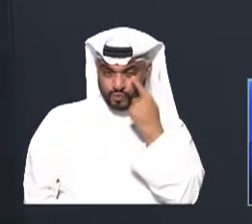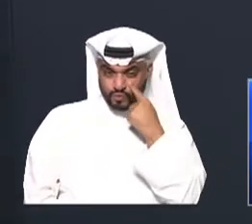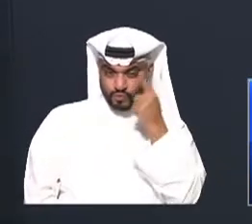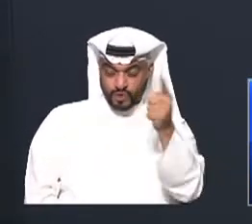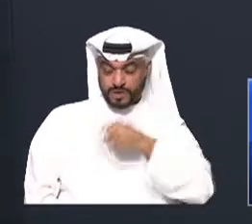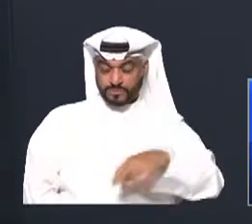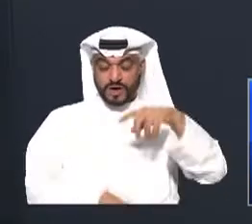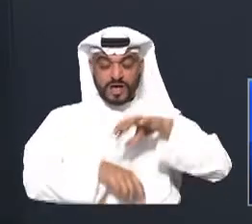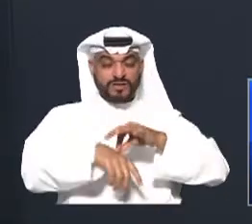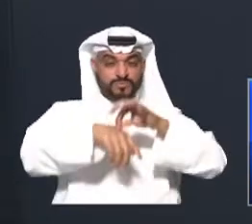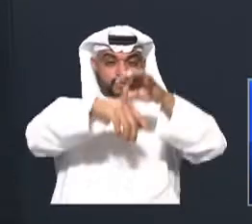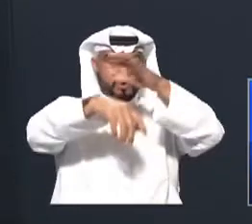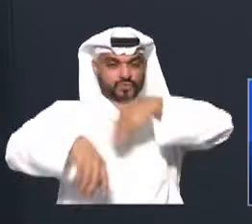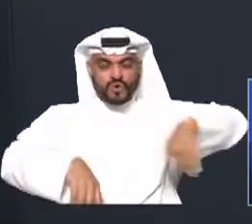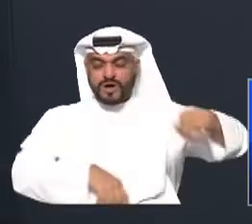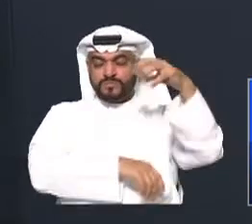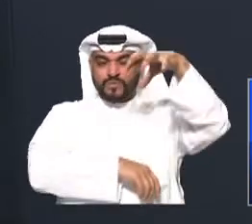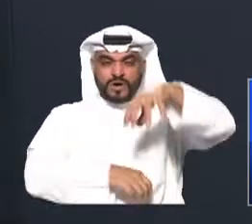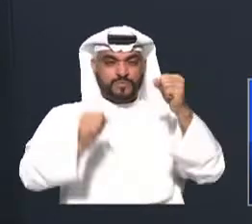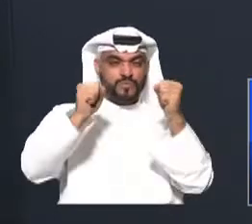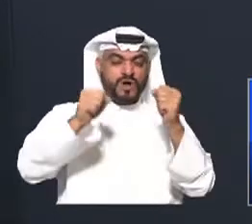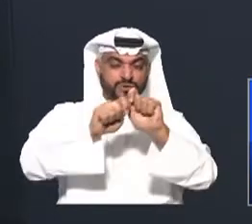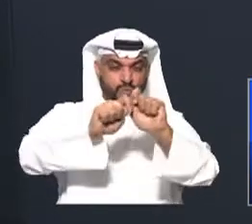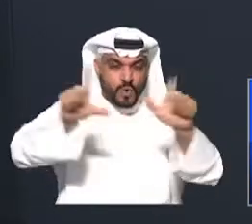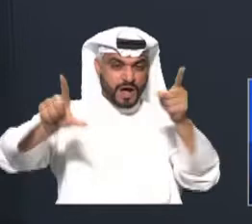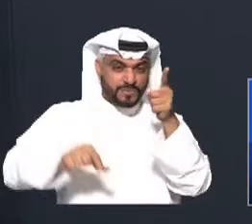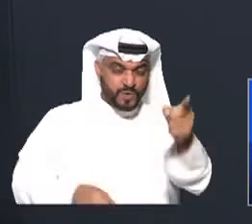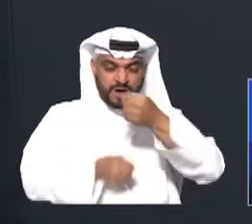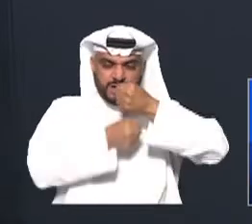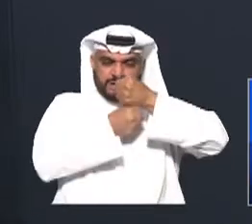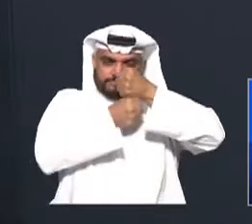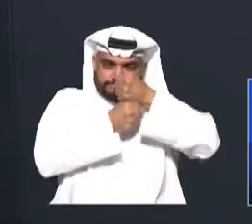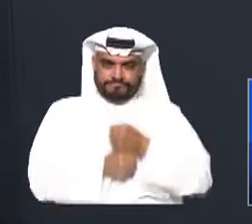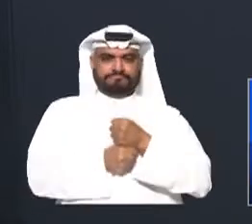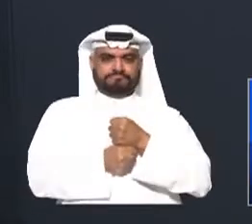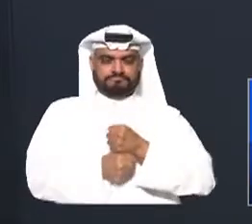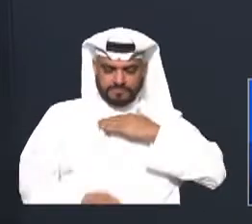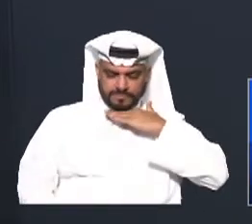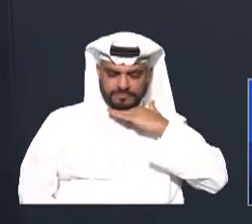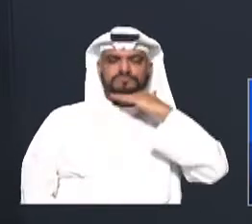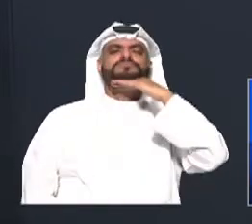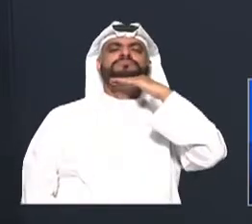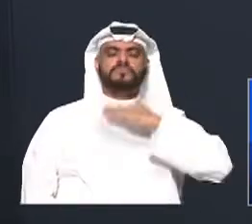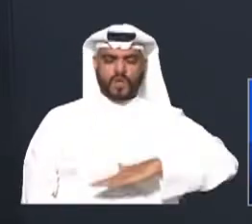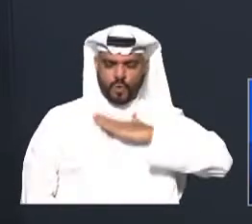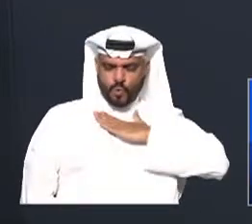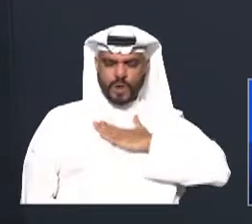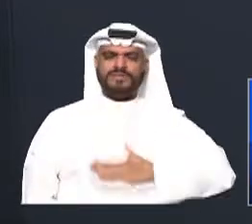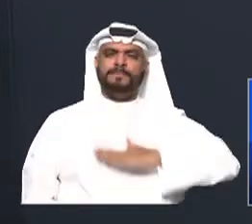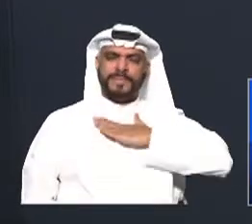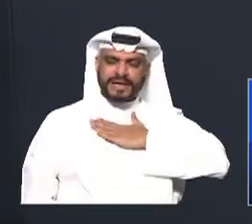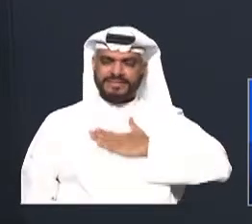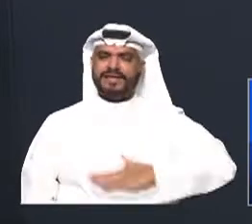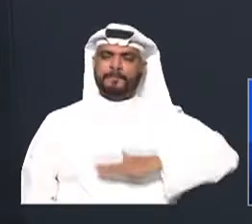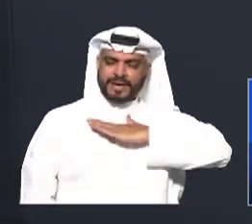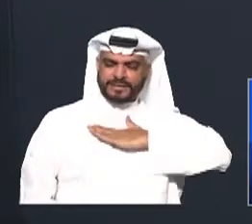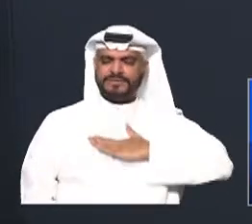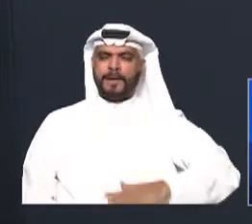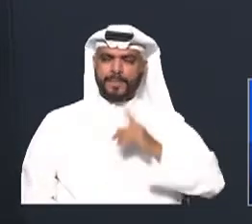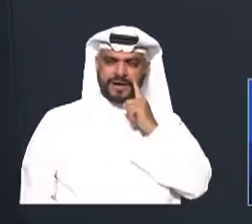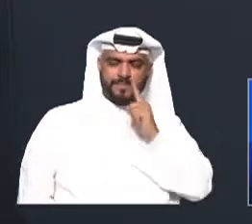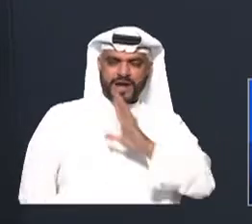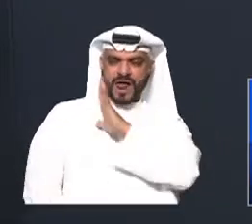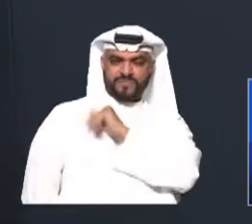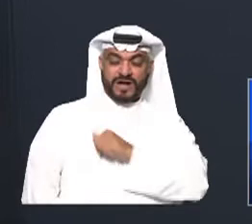والمقدسي بشكل خاص فيما يتعلق بصموده النبيل وصبره الجميل وجلده الطويل. لكن